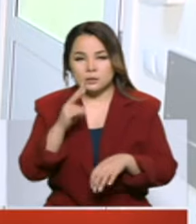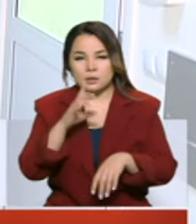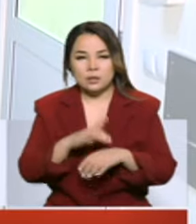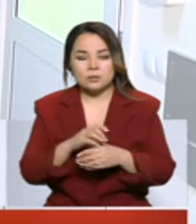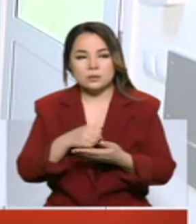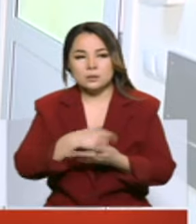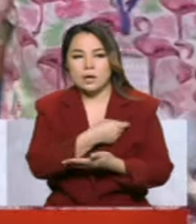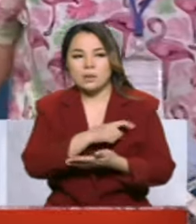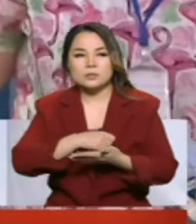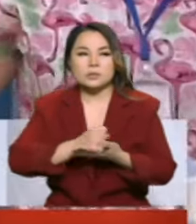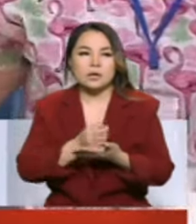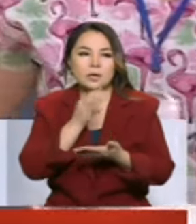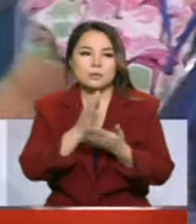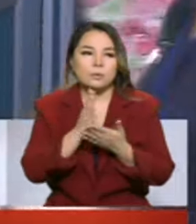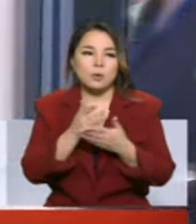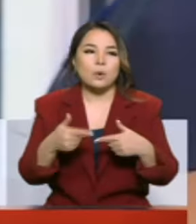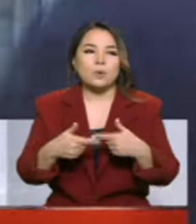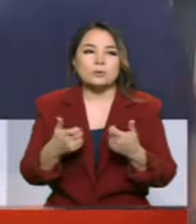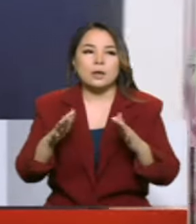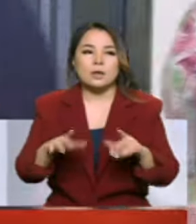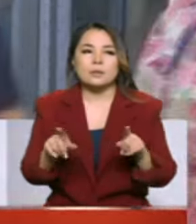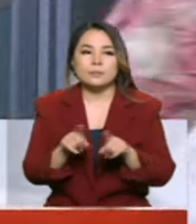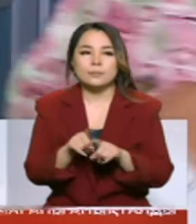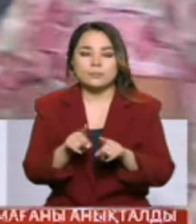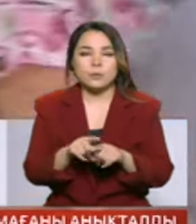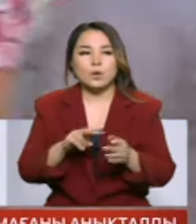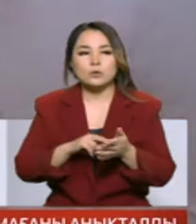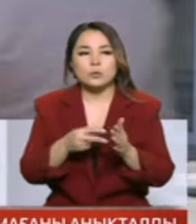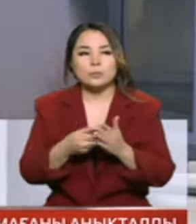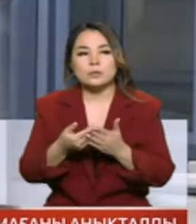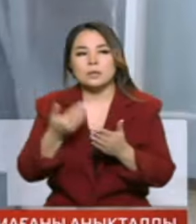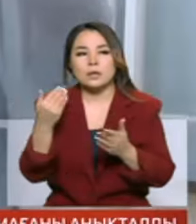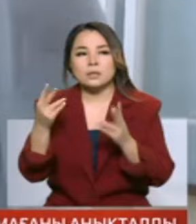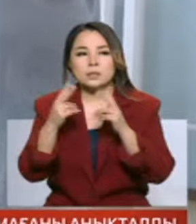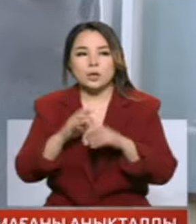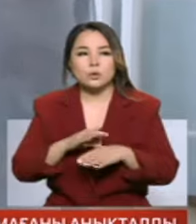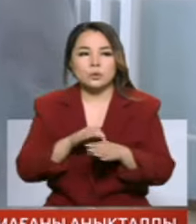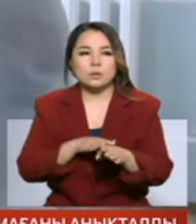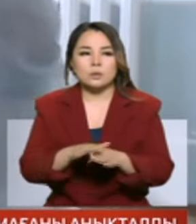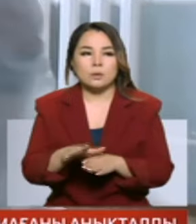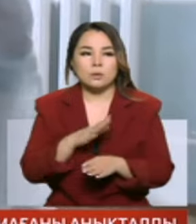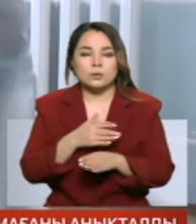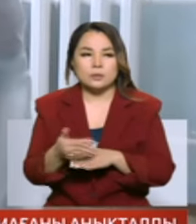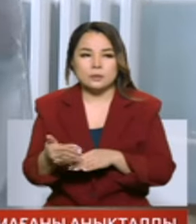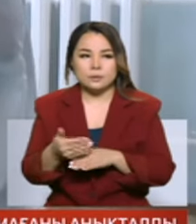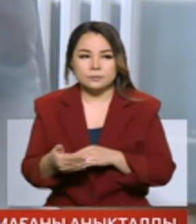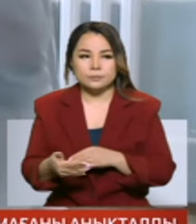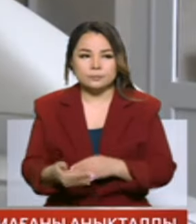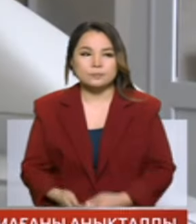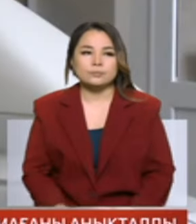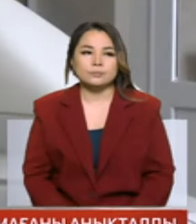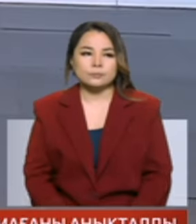аудандық санэпидбақылау басқармасы қонақ үйдің мейрамханасына жоспардан тыс тексеріс жүргізген еді.